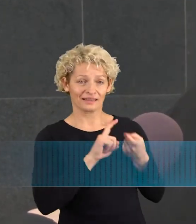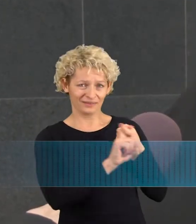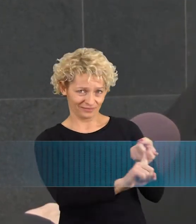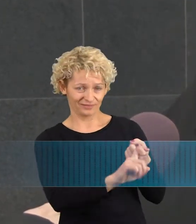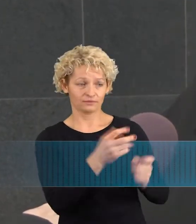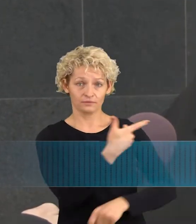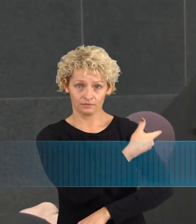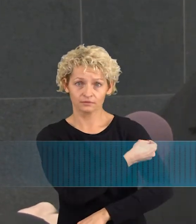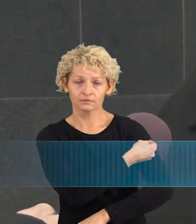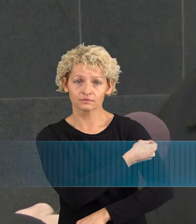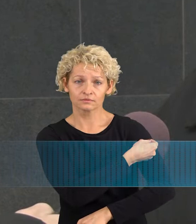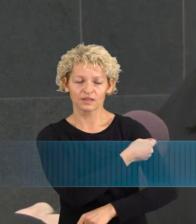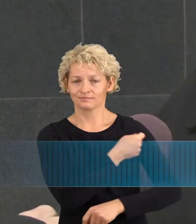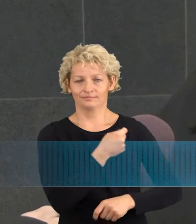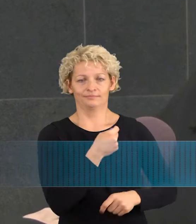ir niekada nesergu.